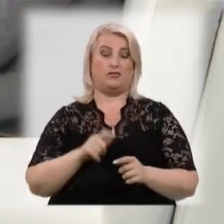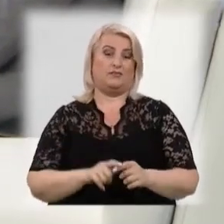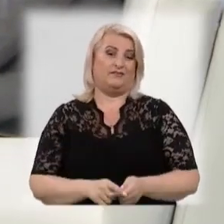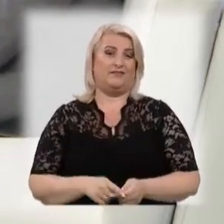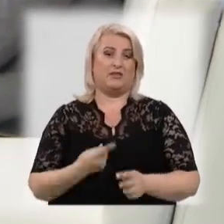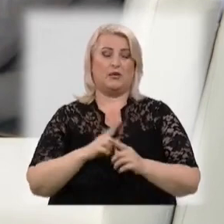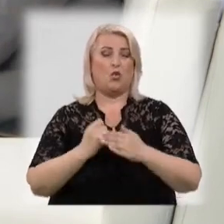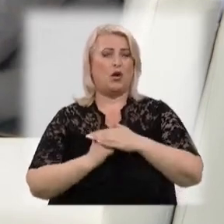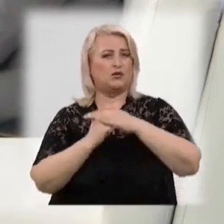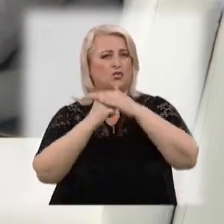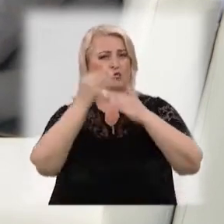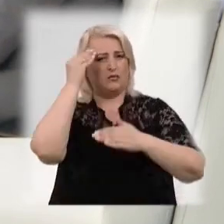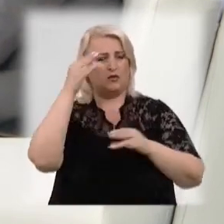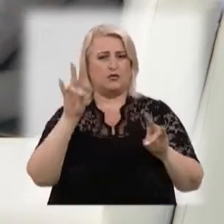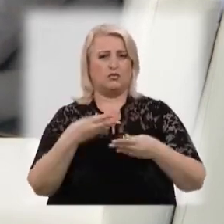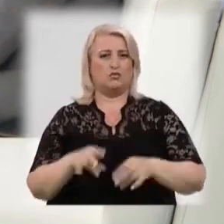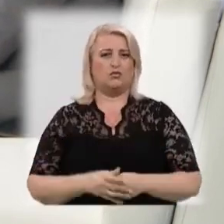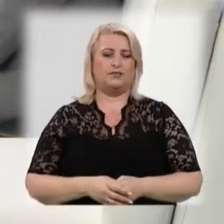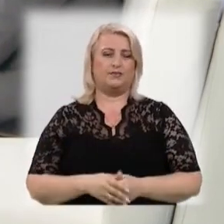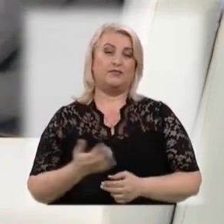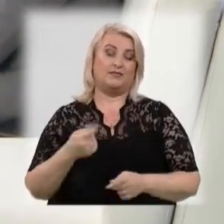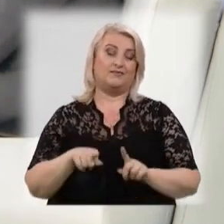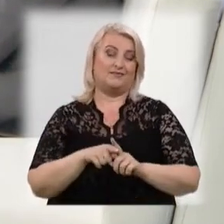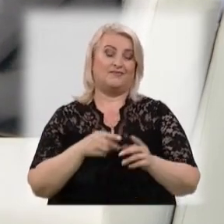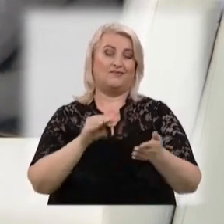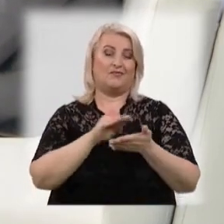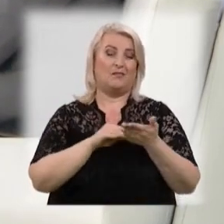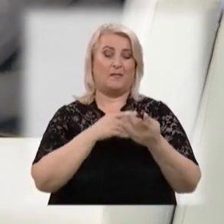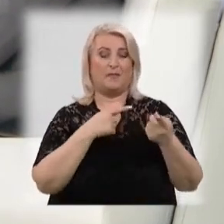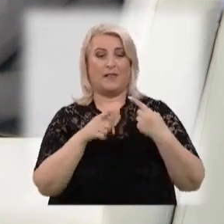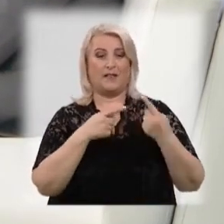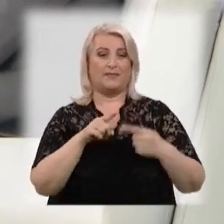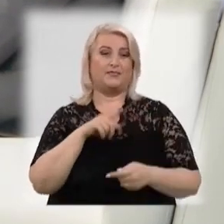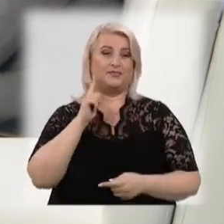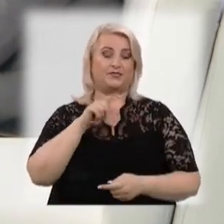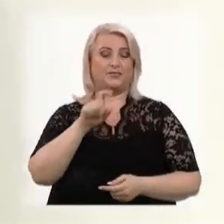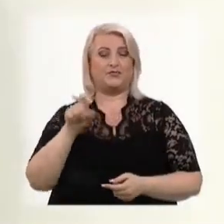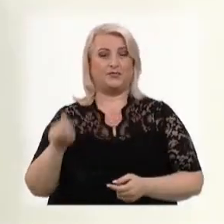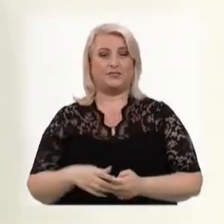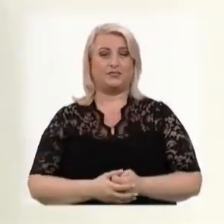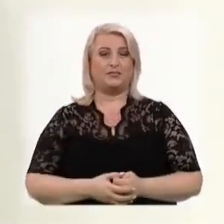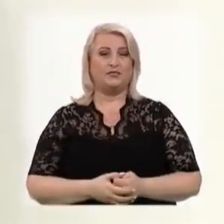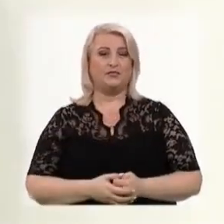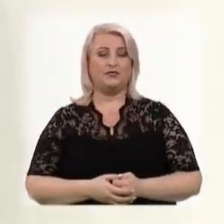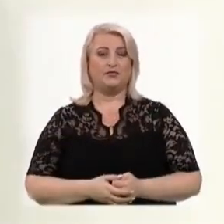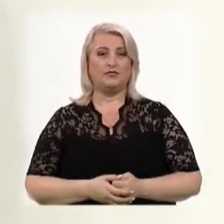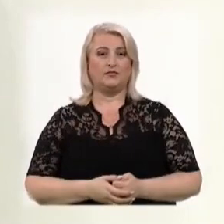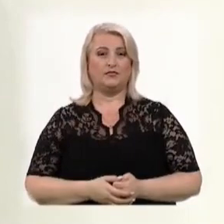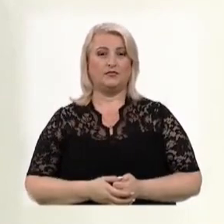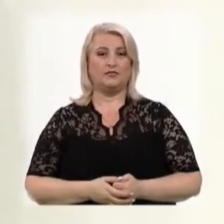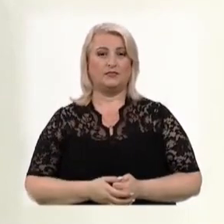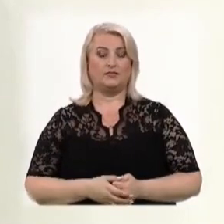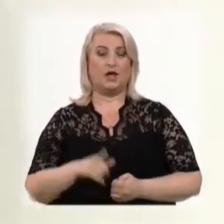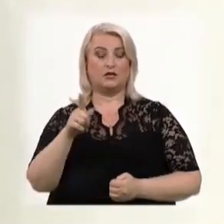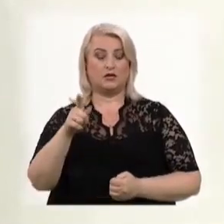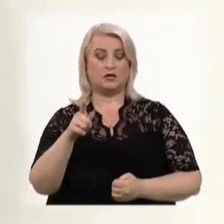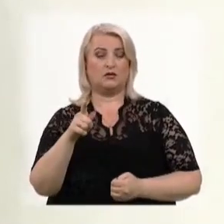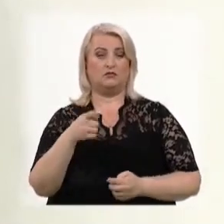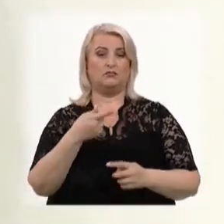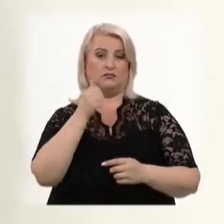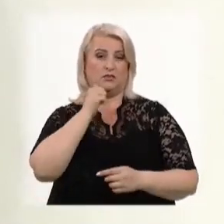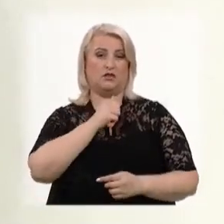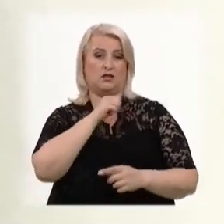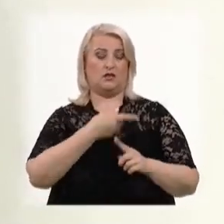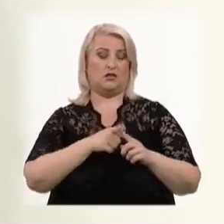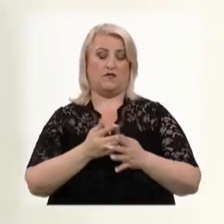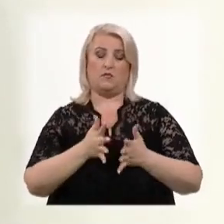de categorii Da este o substanță temerea clienților este antreprenorul tu ești cheia acestui